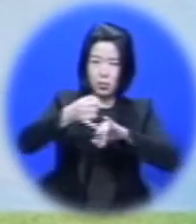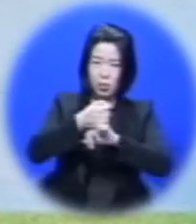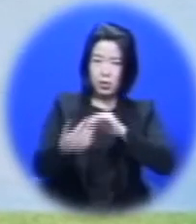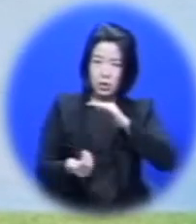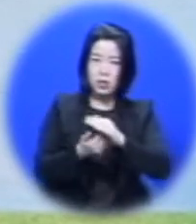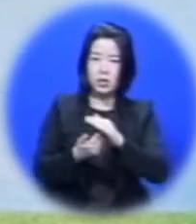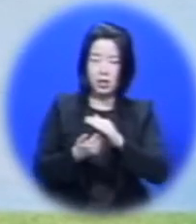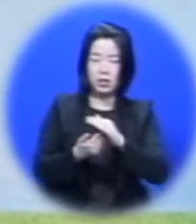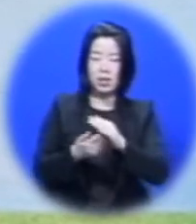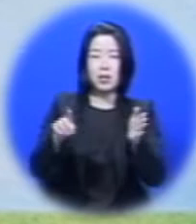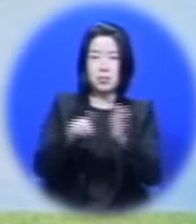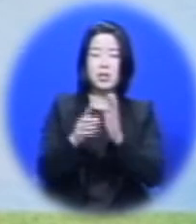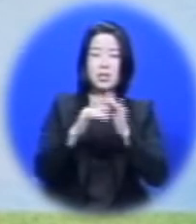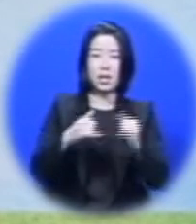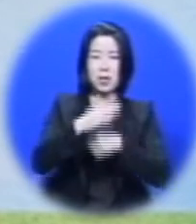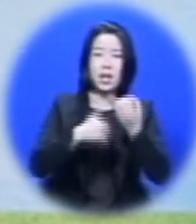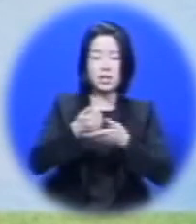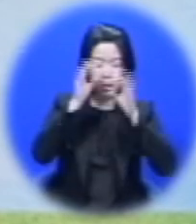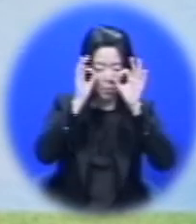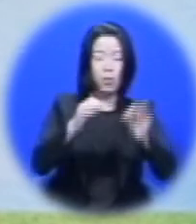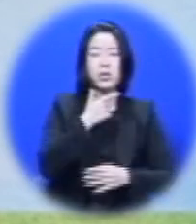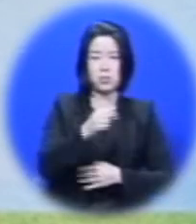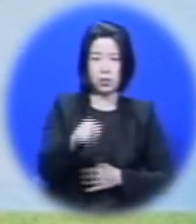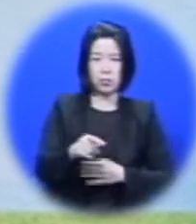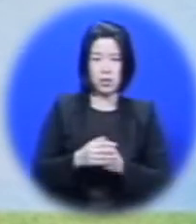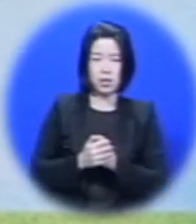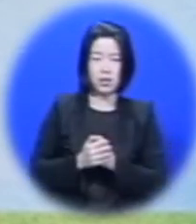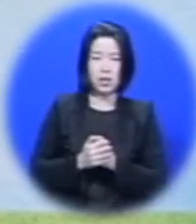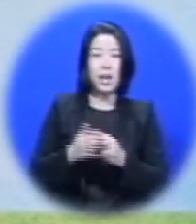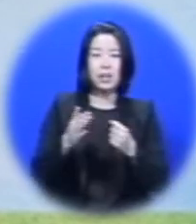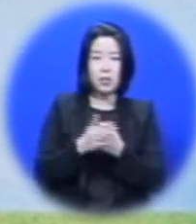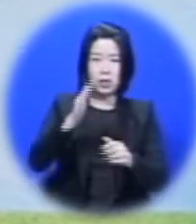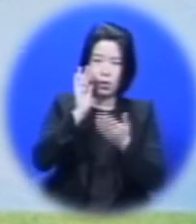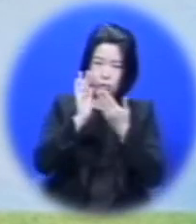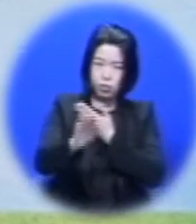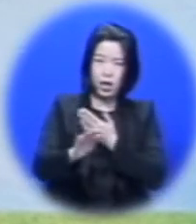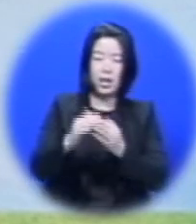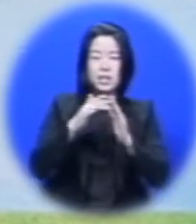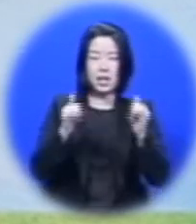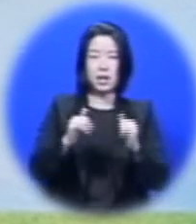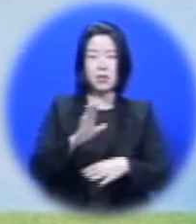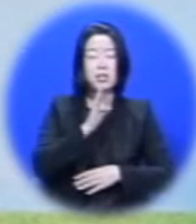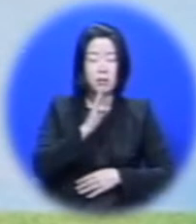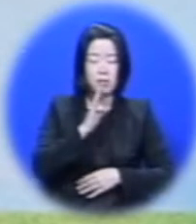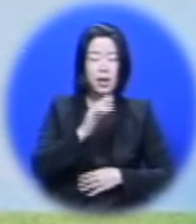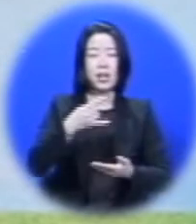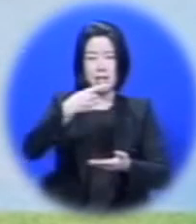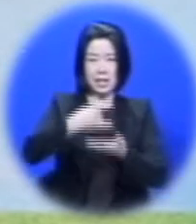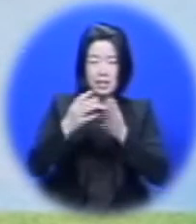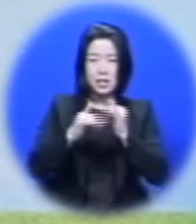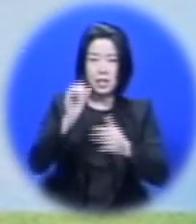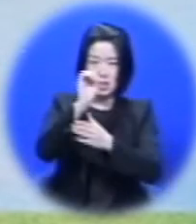사람이 있다는 것을 하나님은 보고 싶으신 거예요. 그래서 나중에 사람들이 과연 의인이 열매를